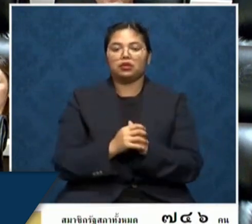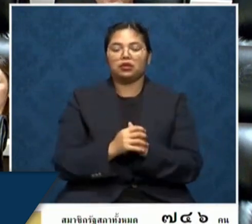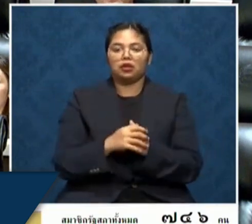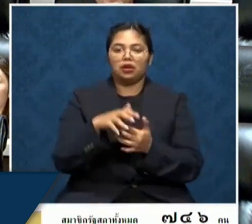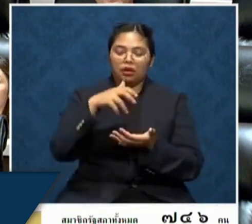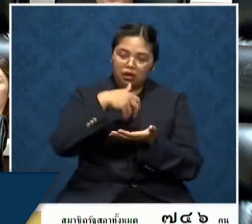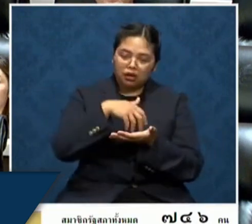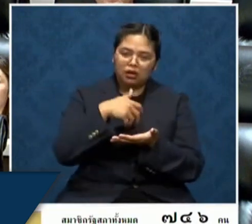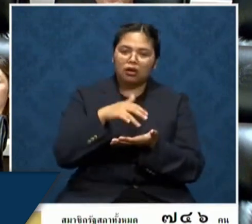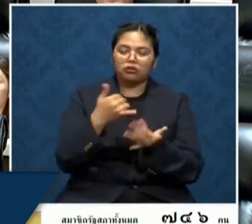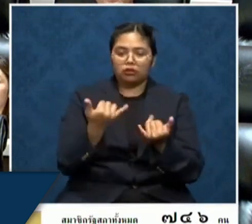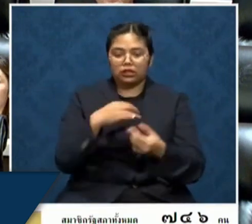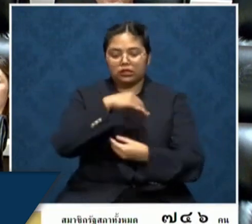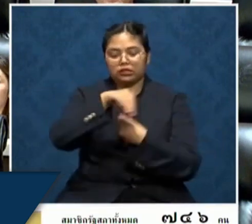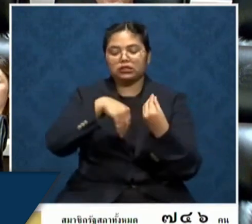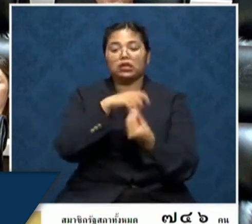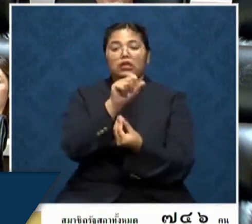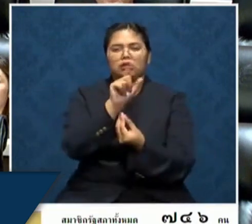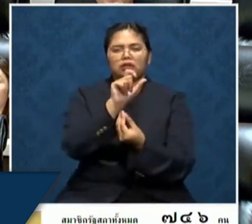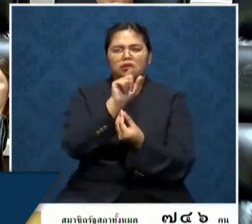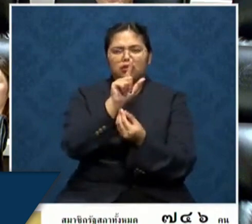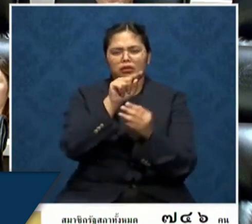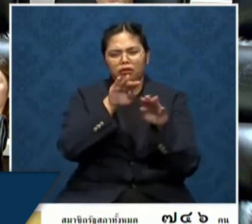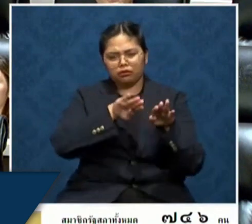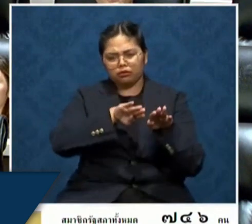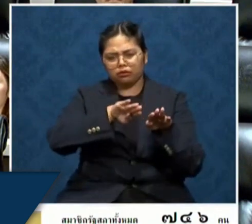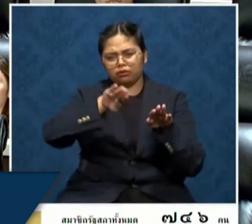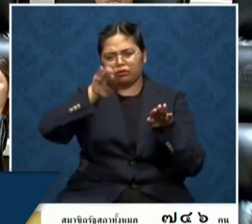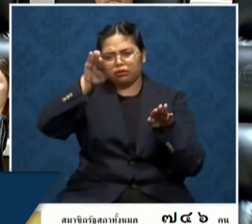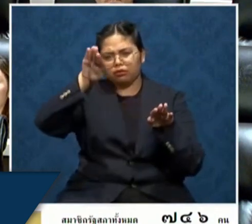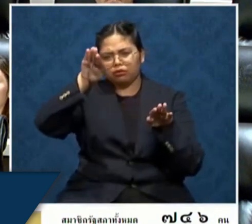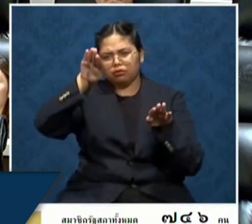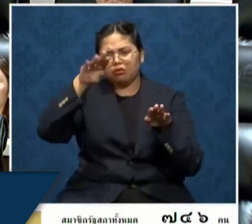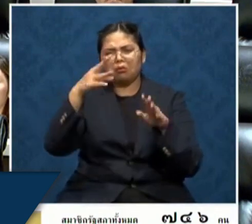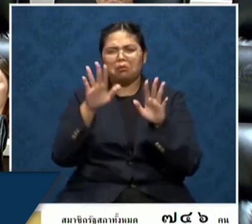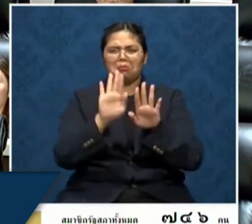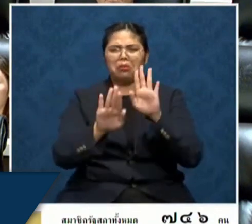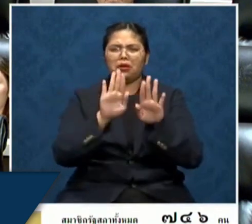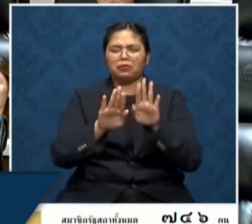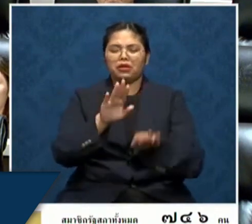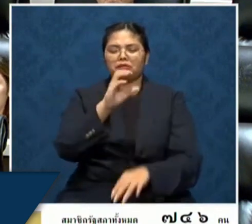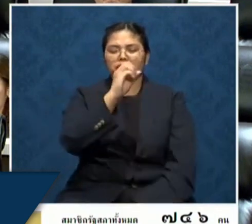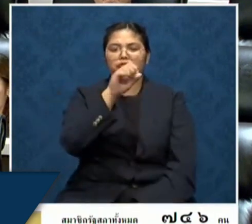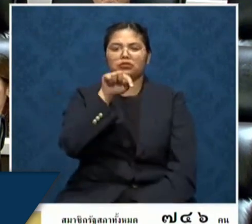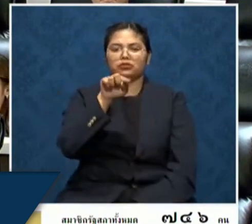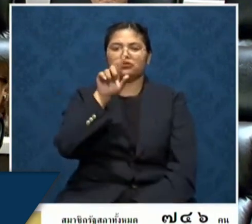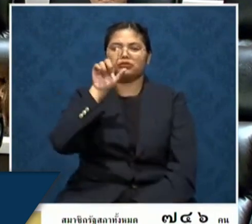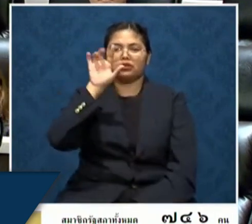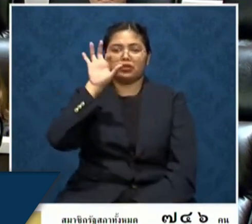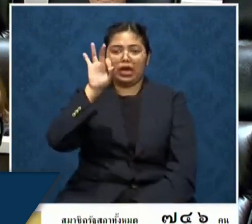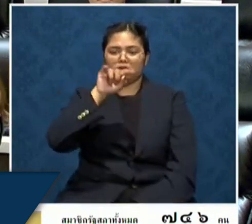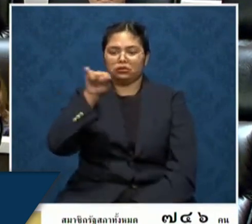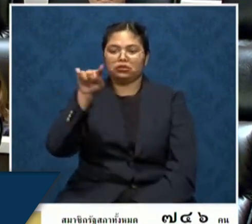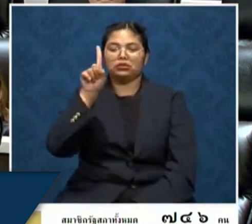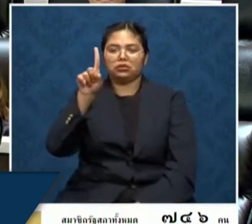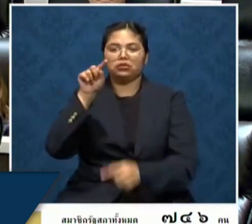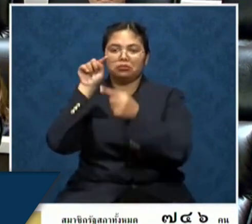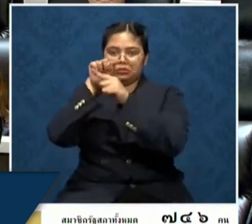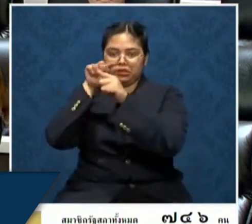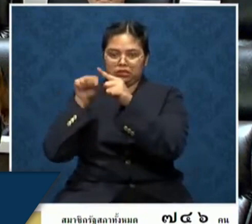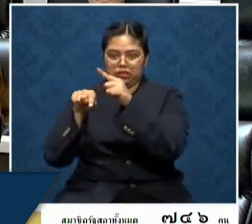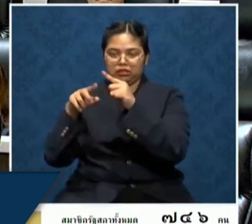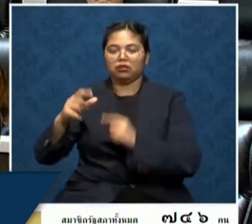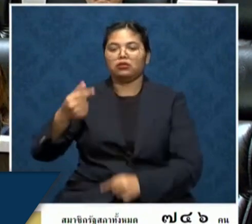กเศรษฐกิจไทยโตต่ำต่อเนื่อง5ปีที่ผ่านมาโตเฉลี่ยเพียง 0.9 ถึง 1% ของ